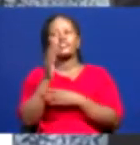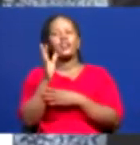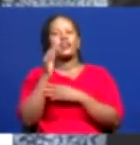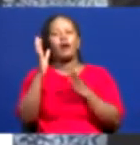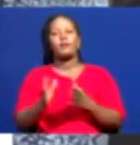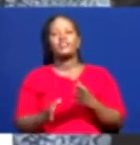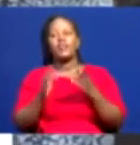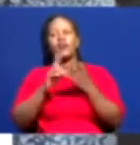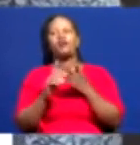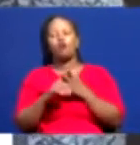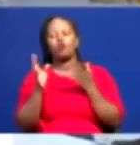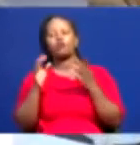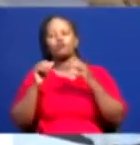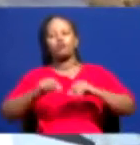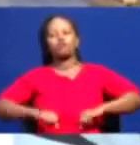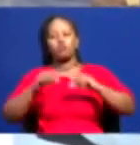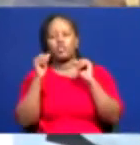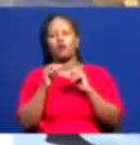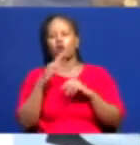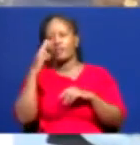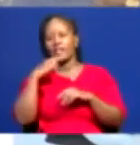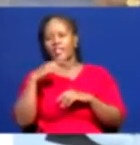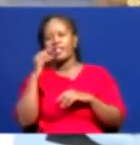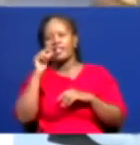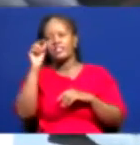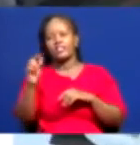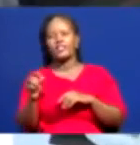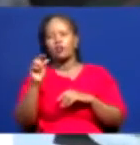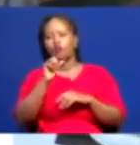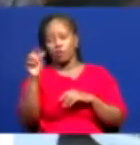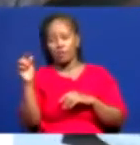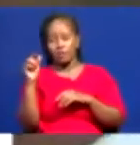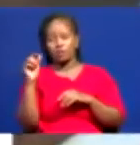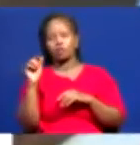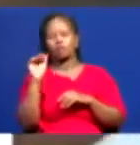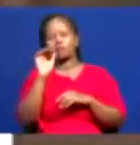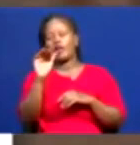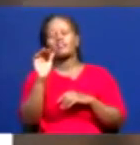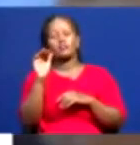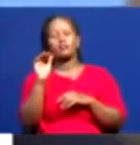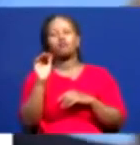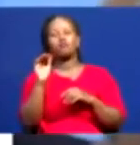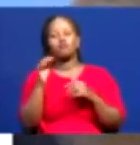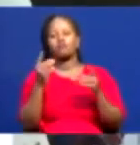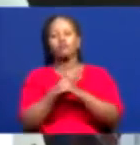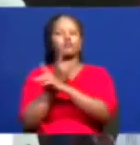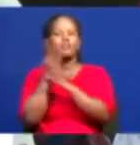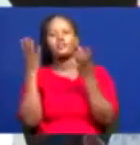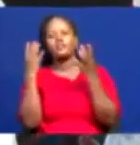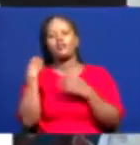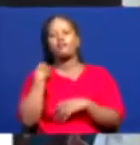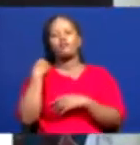pamoja na katibu mkuu wa shirika la Msalaba Mwekundu humu nchini Daktari Idris Ahmed, alitumia fursa hiyo kutoa wito kwa wafadhili na wahisani